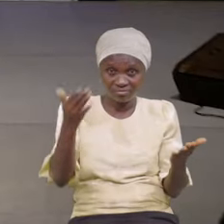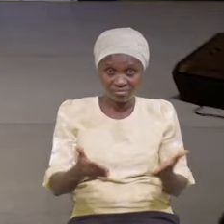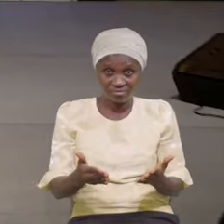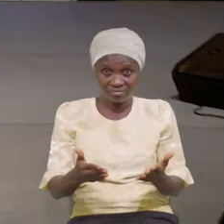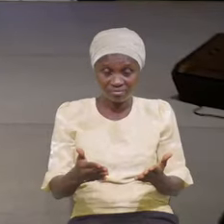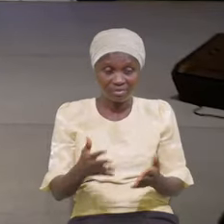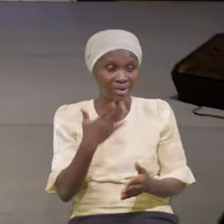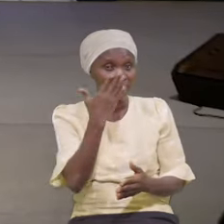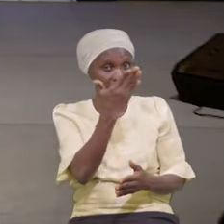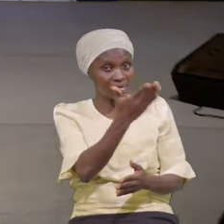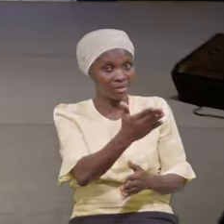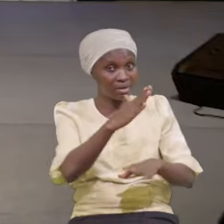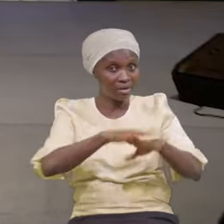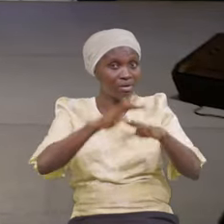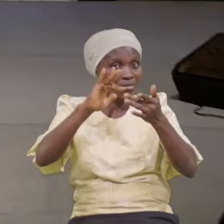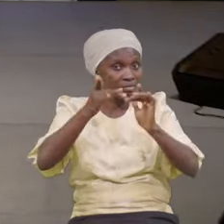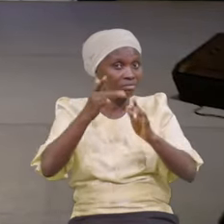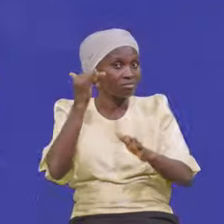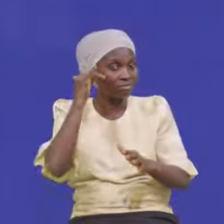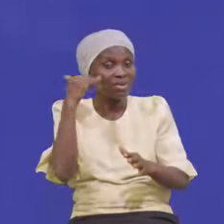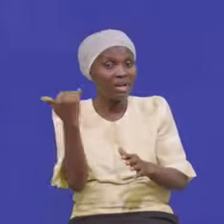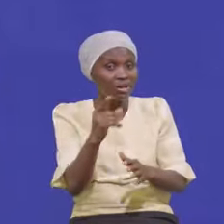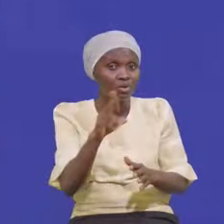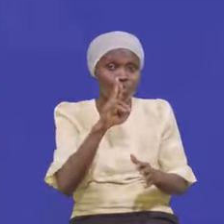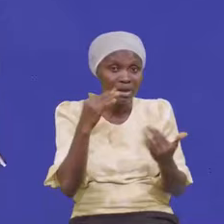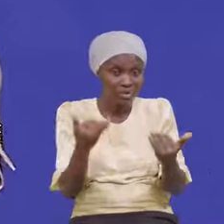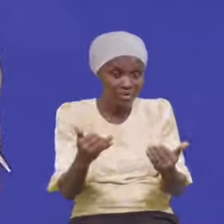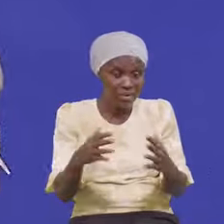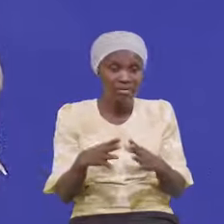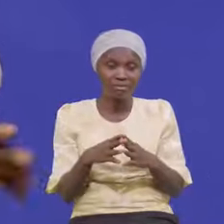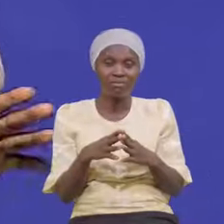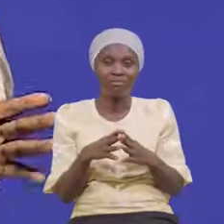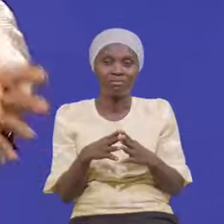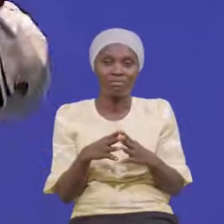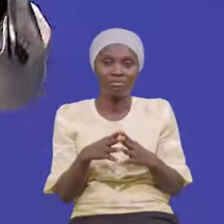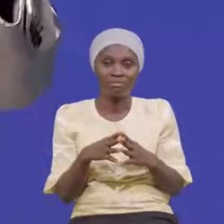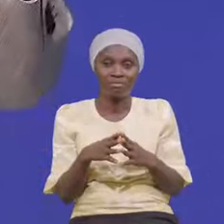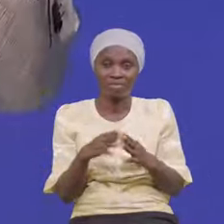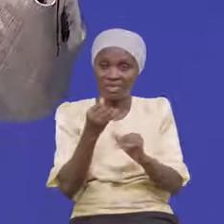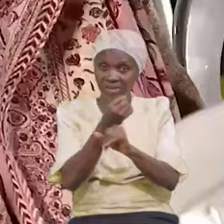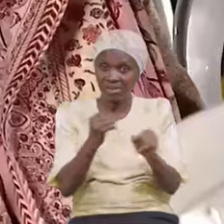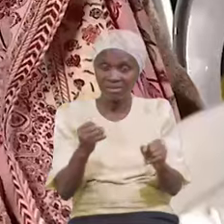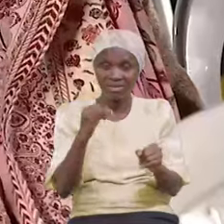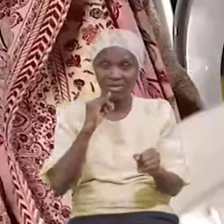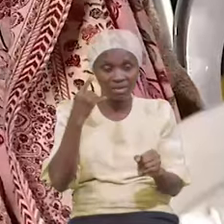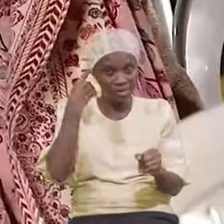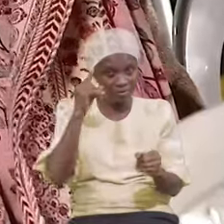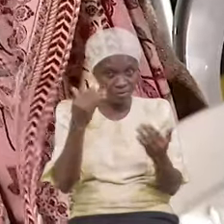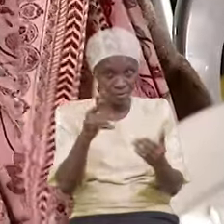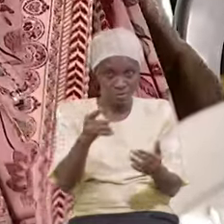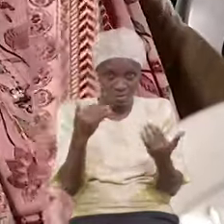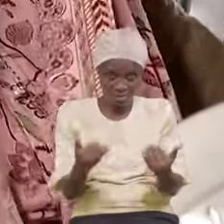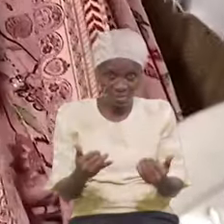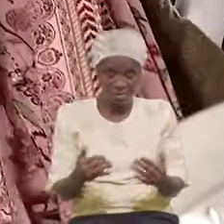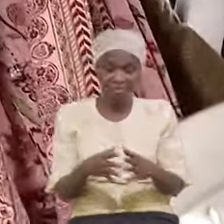Over there online wherever you are. లేకపోతే మీరు ఎక్కడ ఉన్నా ఆన్లైన్ ద్వారా వీక్షిస్తూ ఉంటే. Salvation is now available. రక్షణ